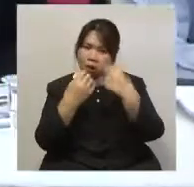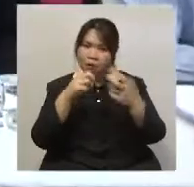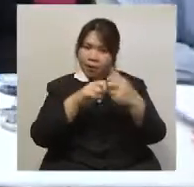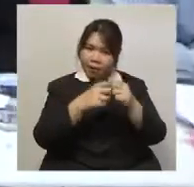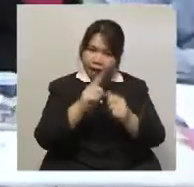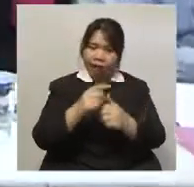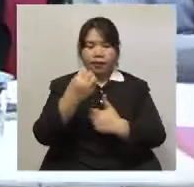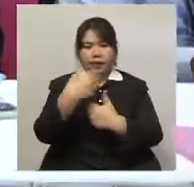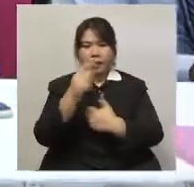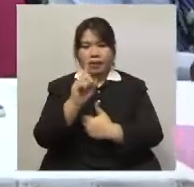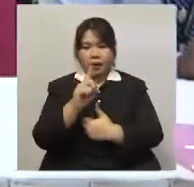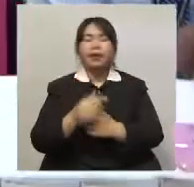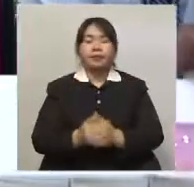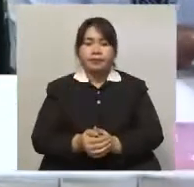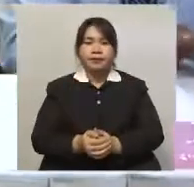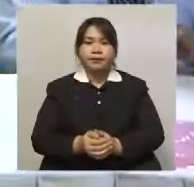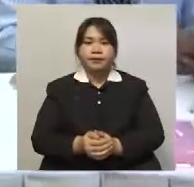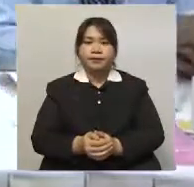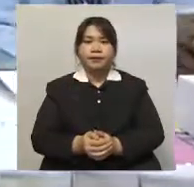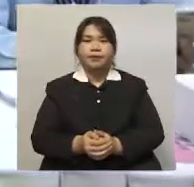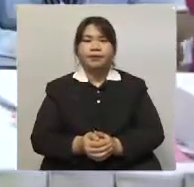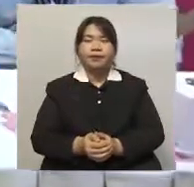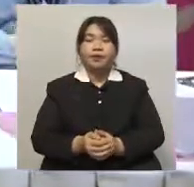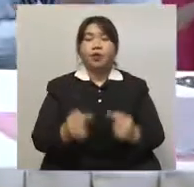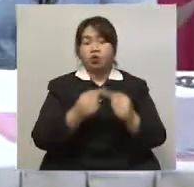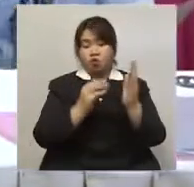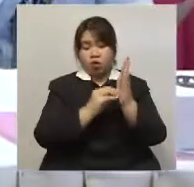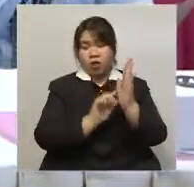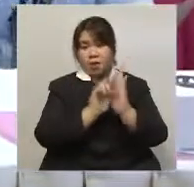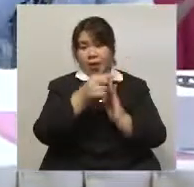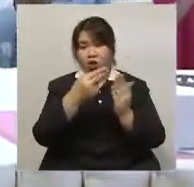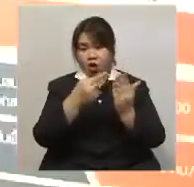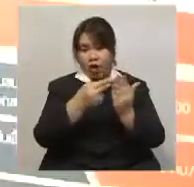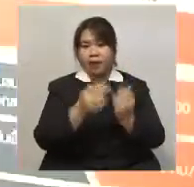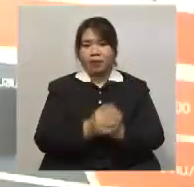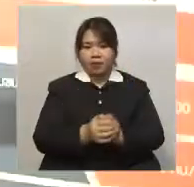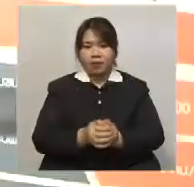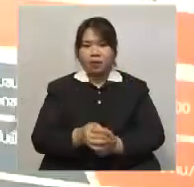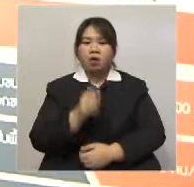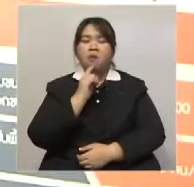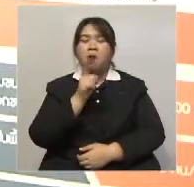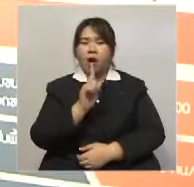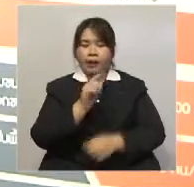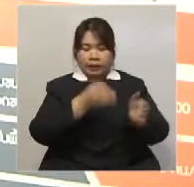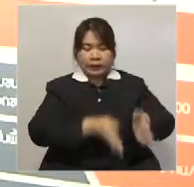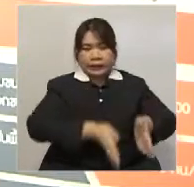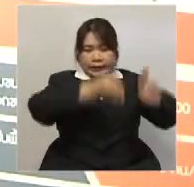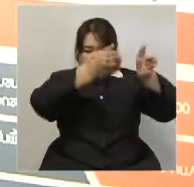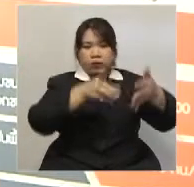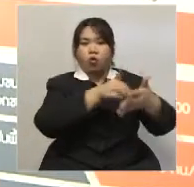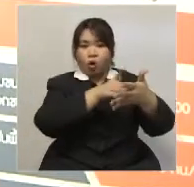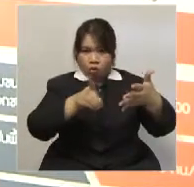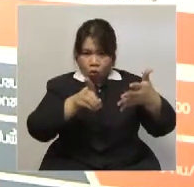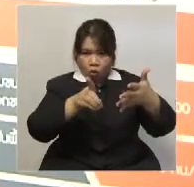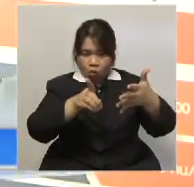ต่อการก่อสร้างโครงการรถไฟความเร็วสูงสายกรุงเทพหนองคาย คอนโดจะมากระจายกระจกอยู่ตามภูมิภ